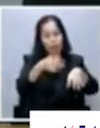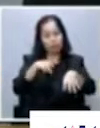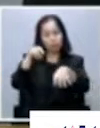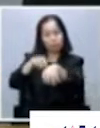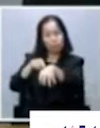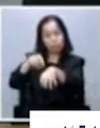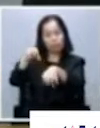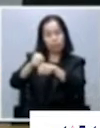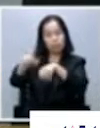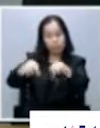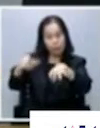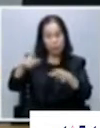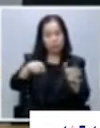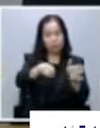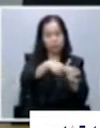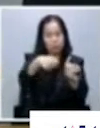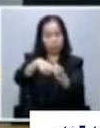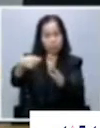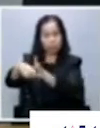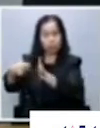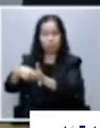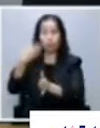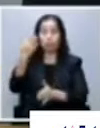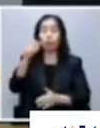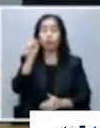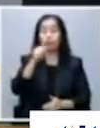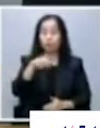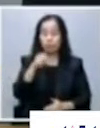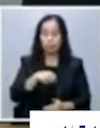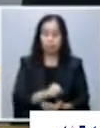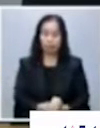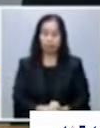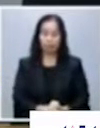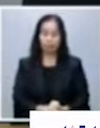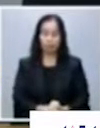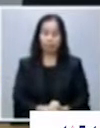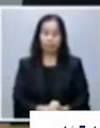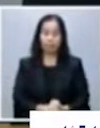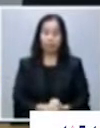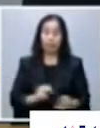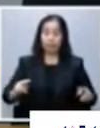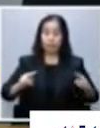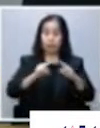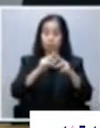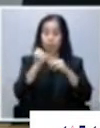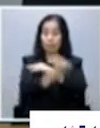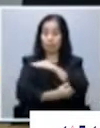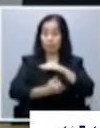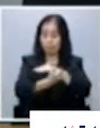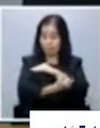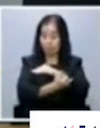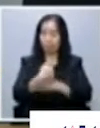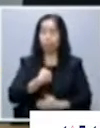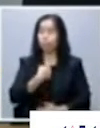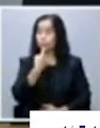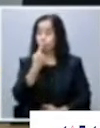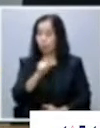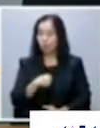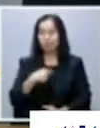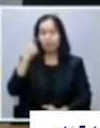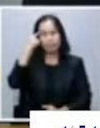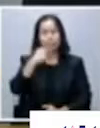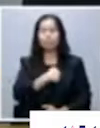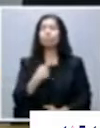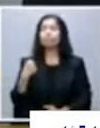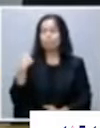าพประสิทธิผลของการใช้เงินงบประมาณนั้นๆทุกบาททุกสตางค์นะครับในส่วนของกระทรวงต่างประเทศนั้นผมเรียนเลยว่าผมมีความเชื่อมั่นครับข้